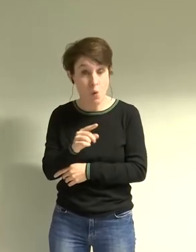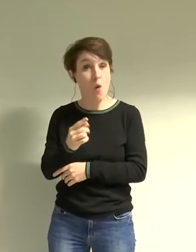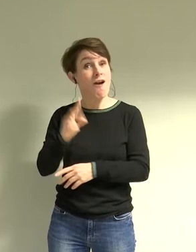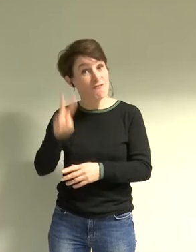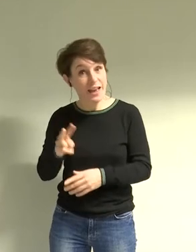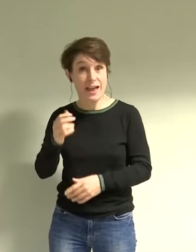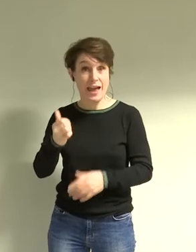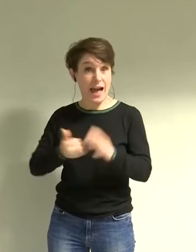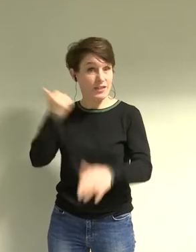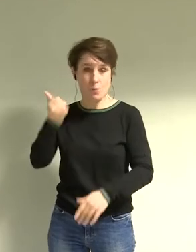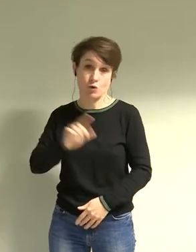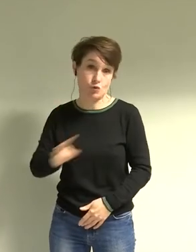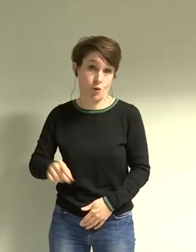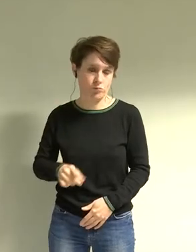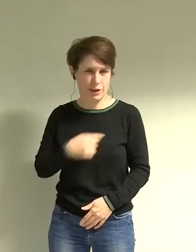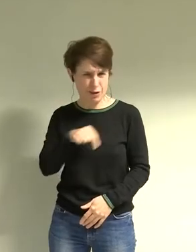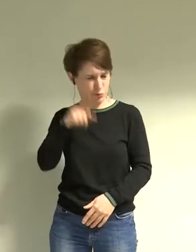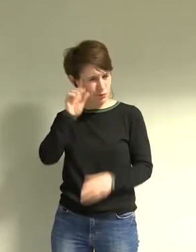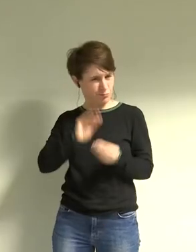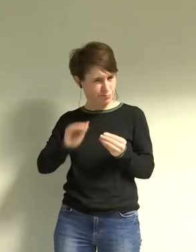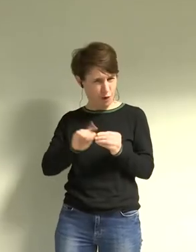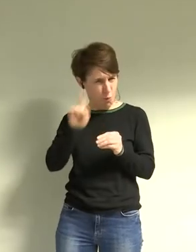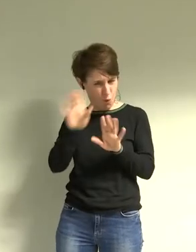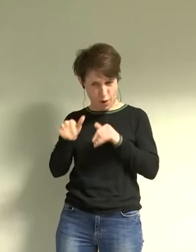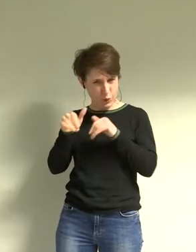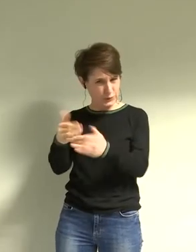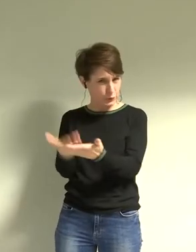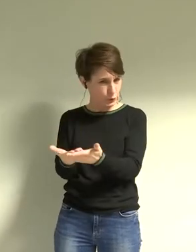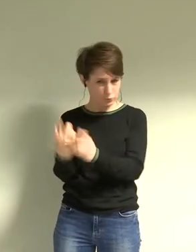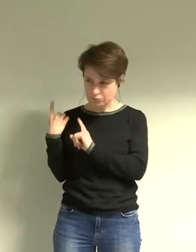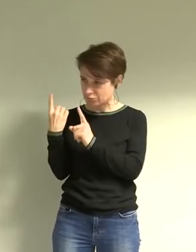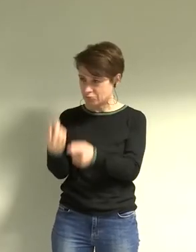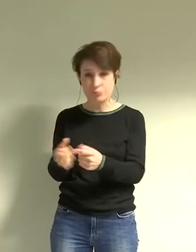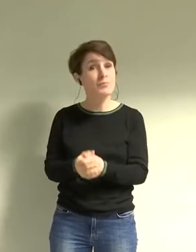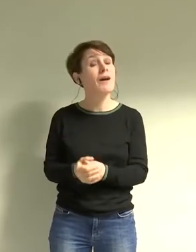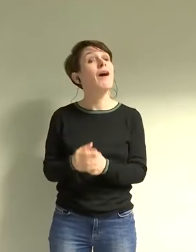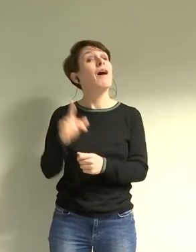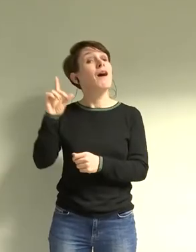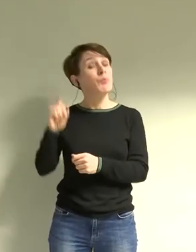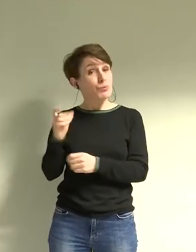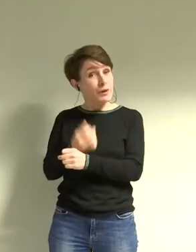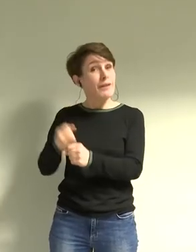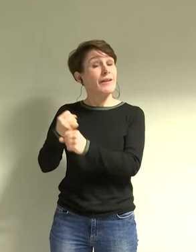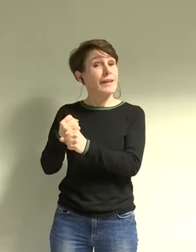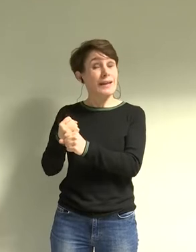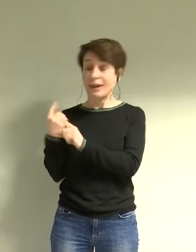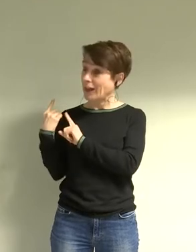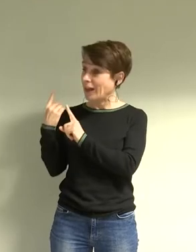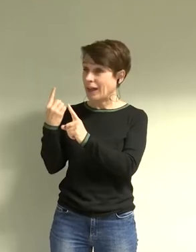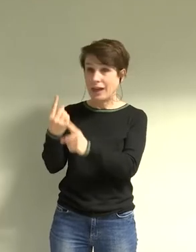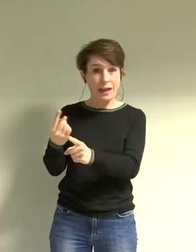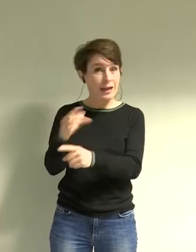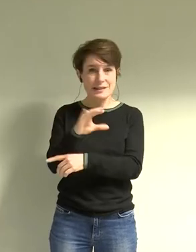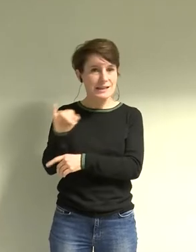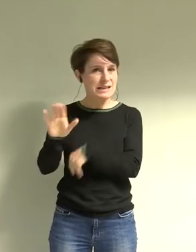demandons pourquoi depuis leur création ils n'ont jamais fonctionné il avait pour